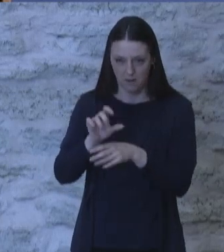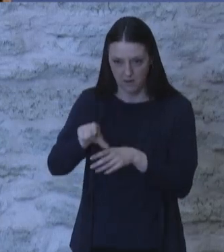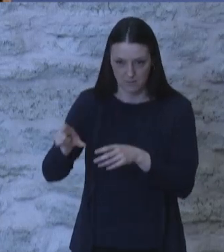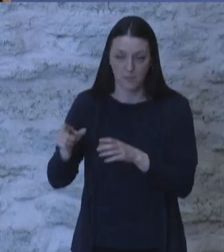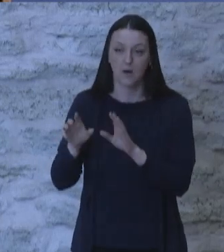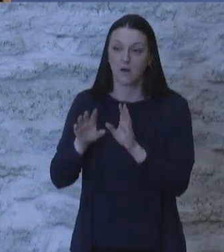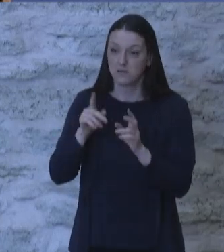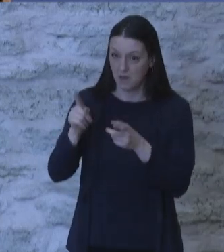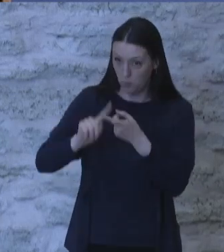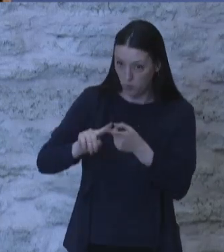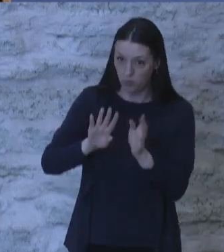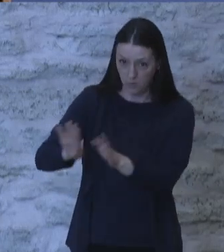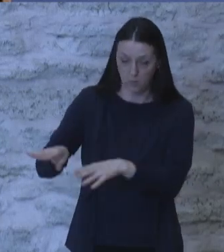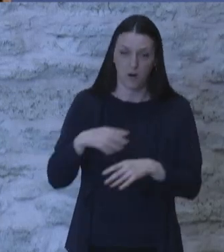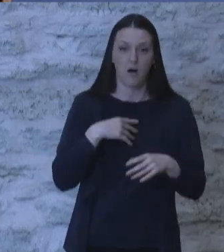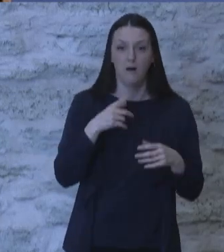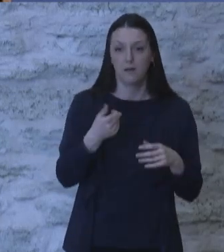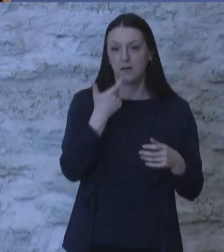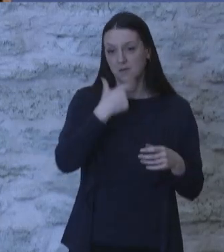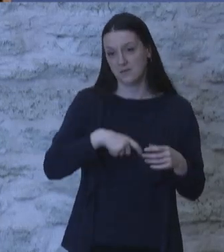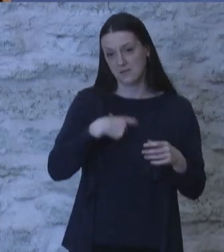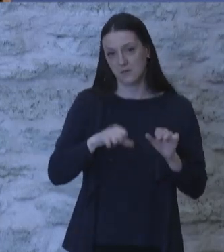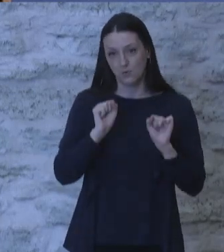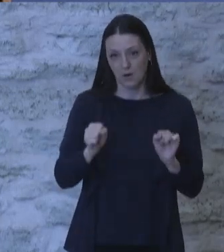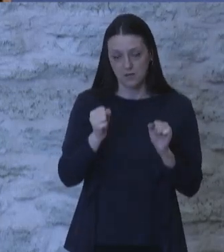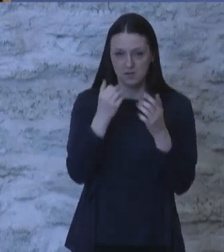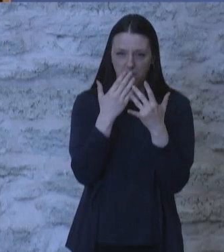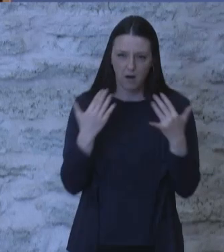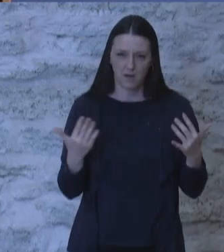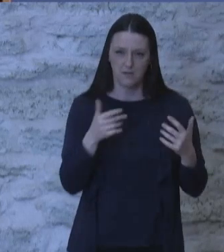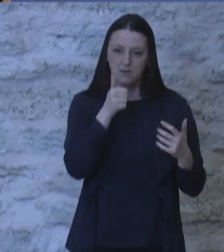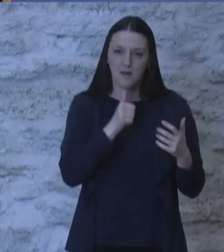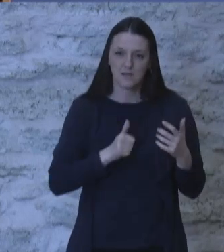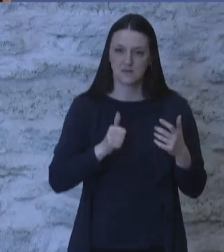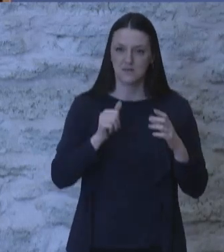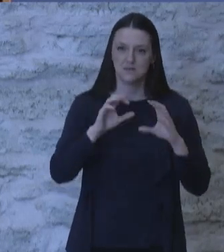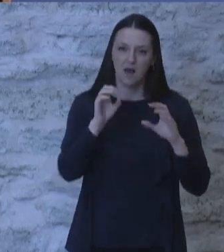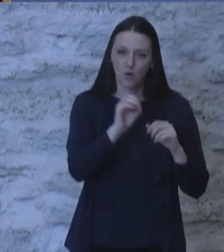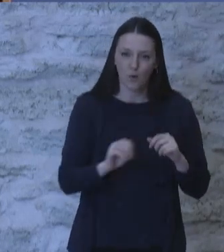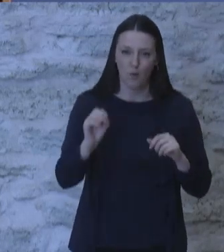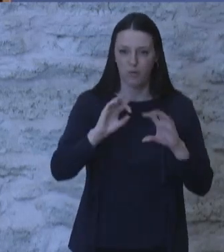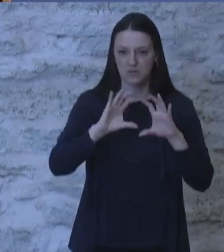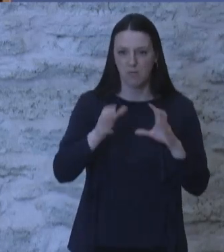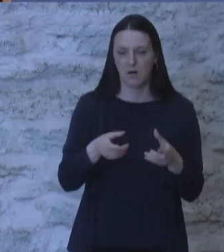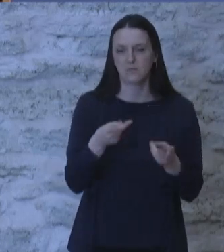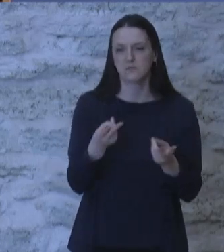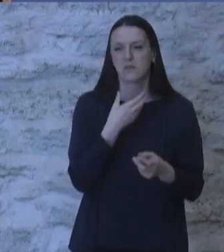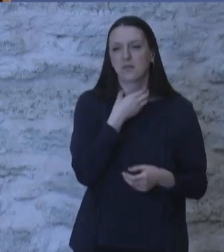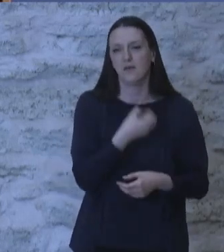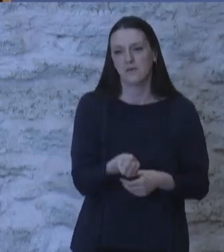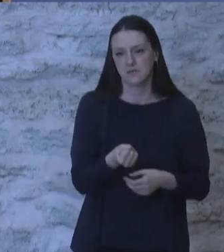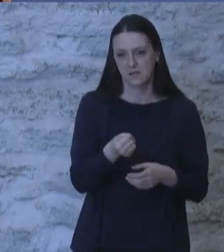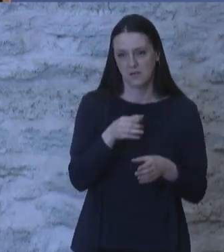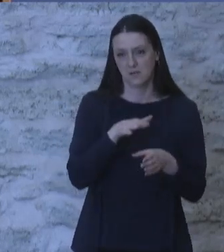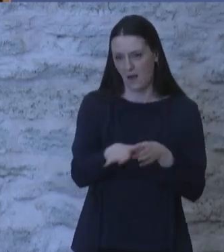See, et see on Eestis ja Euroopas ja maailmas täielik defitsiit, see vastab ju tõel. Siin ma